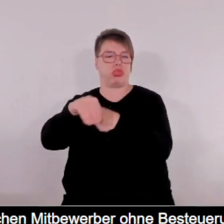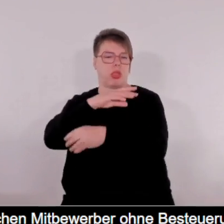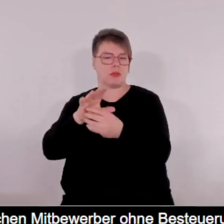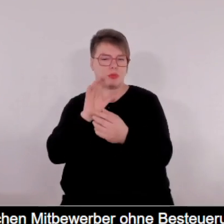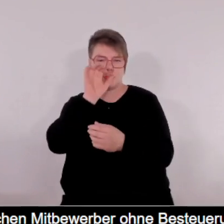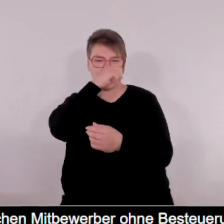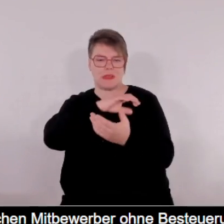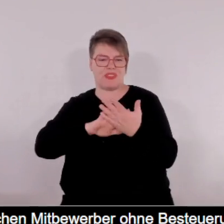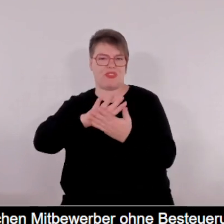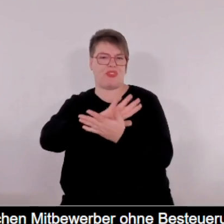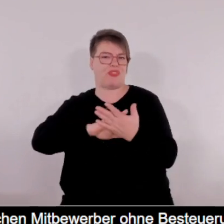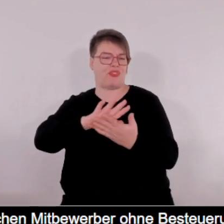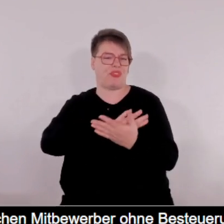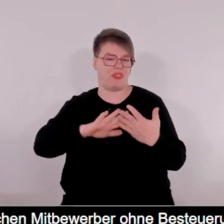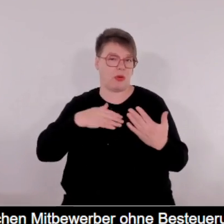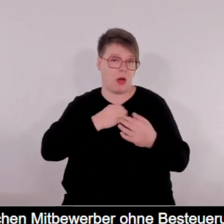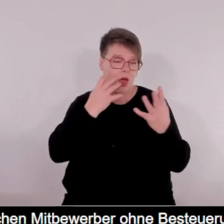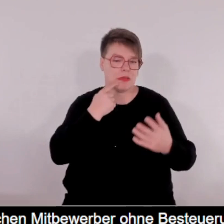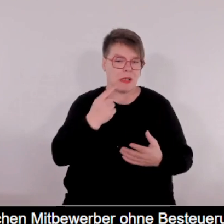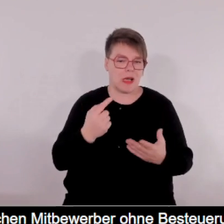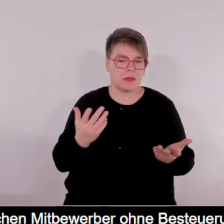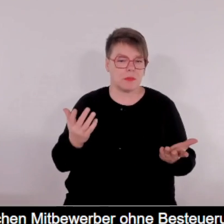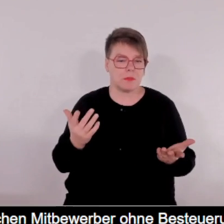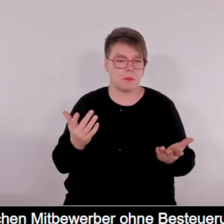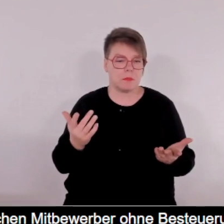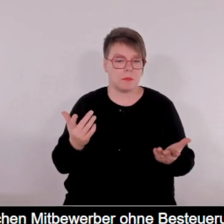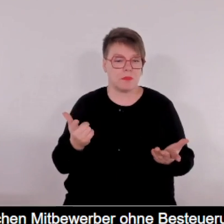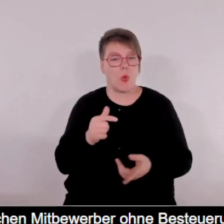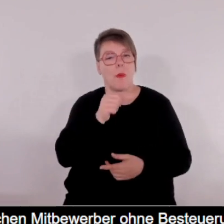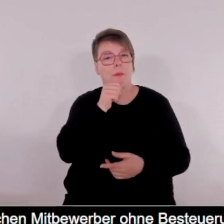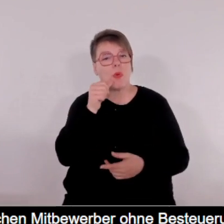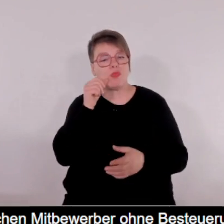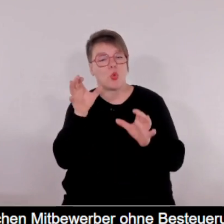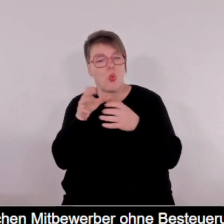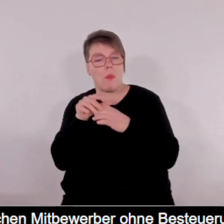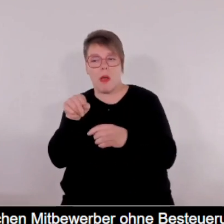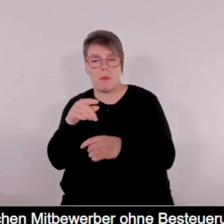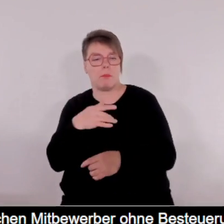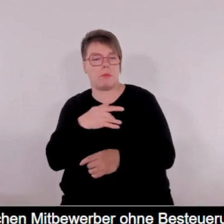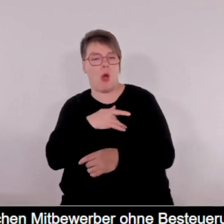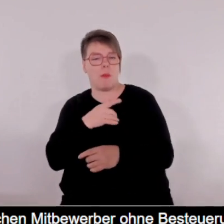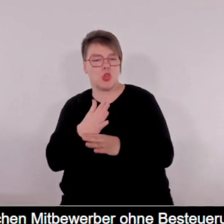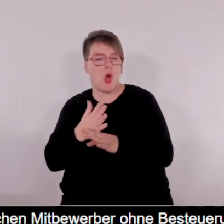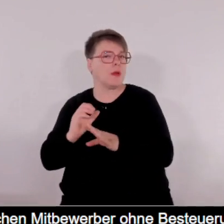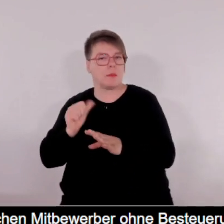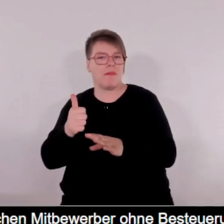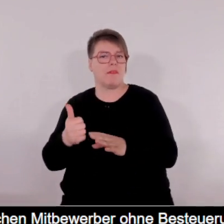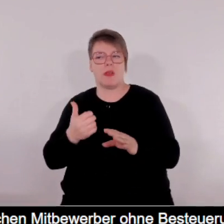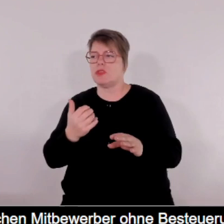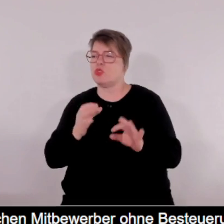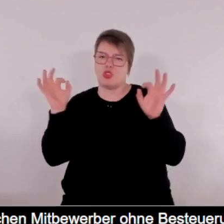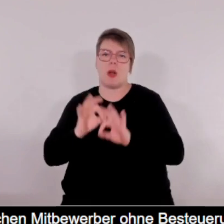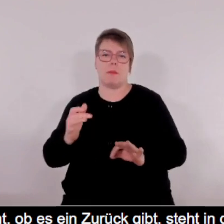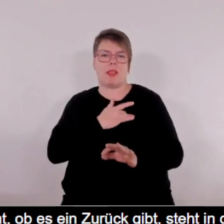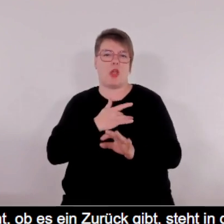Importen abhängig, wo wir nicht wissen, wie die Ware produziert wird. Und der Bürger ist auch kein Gewinner der Thematik,